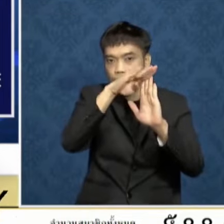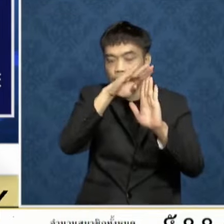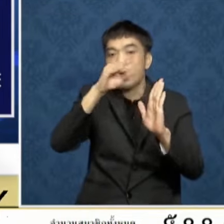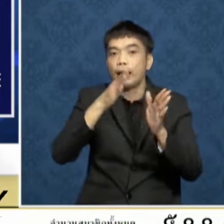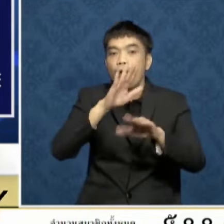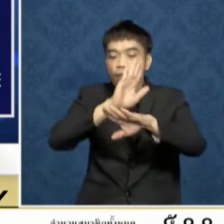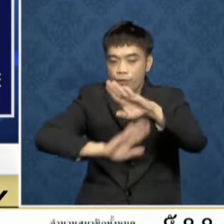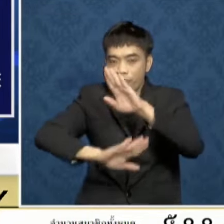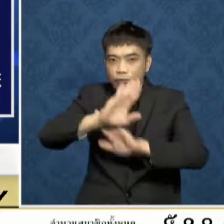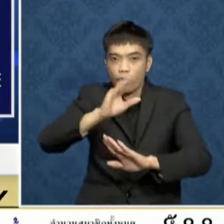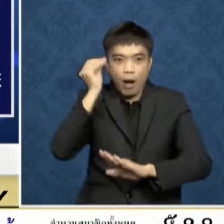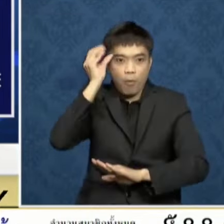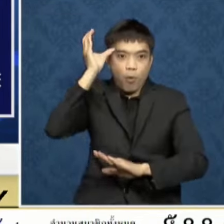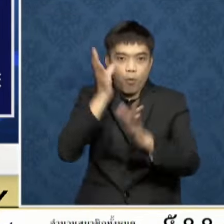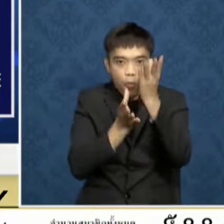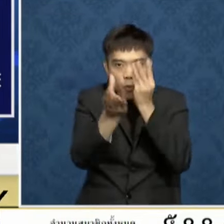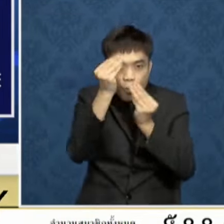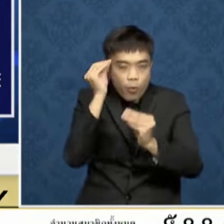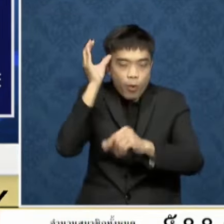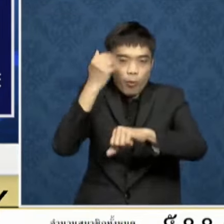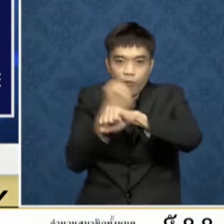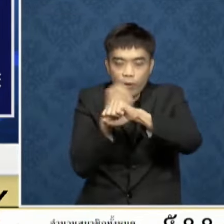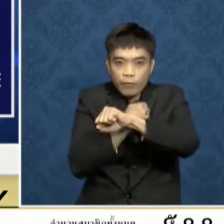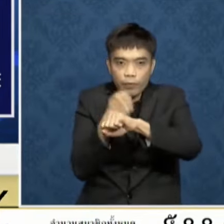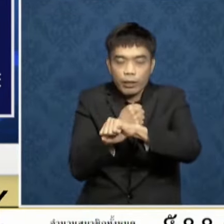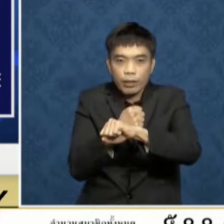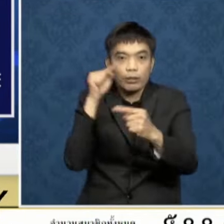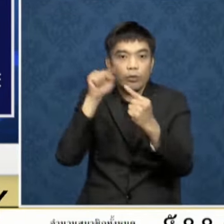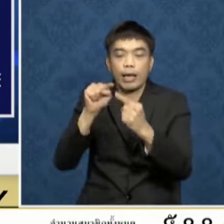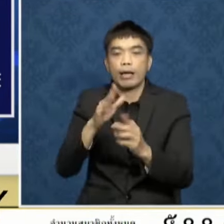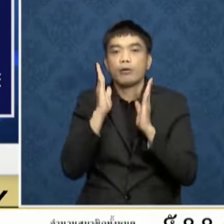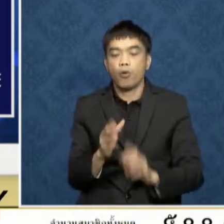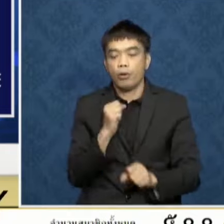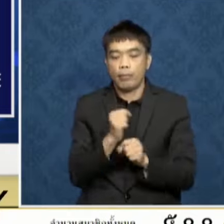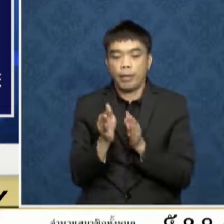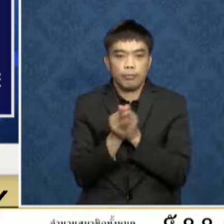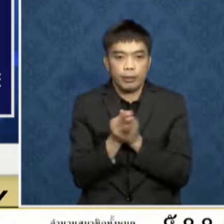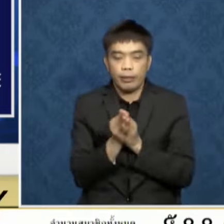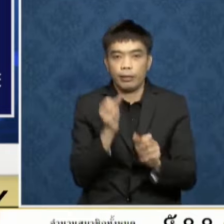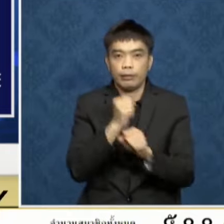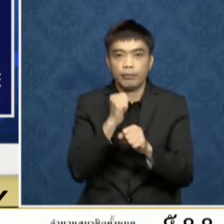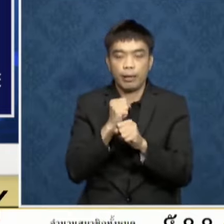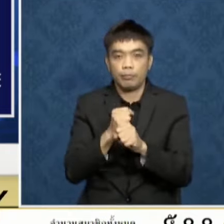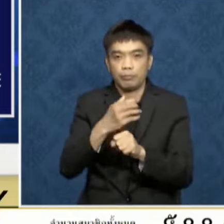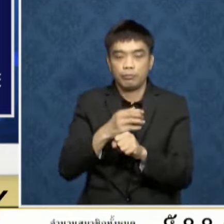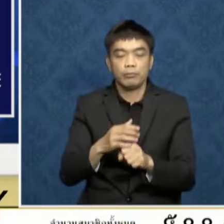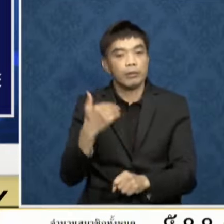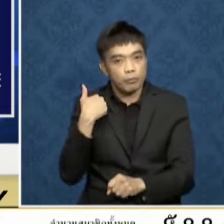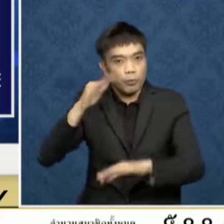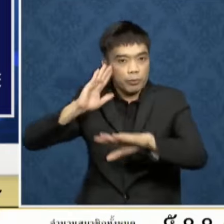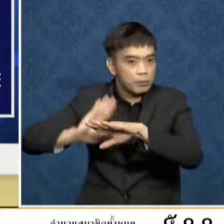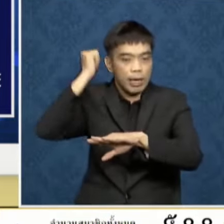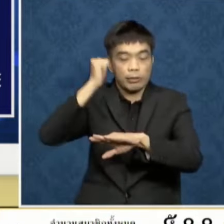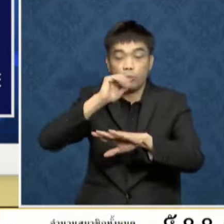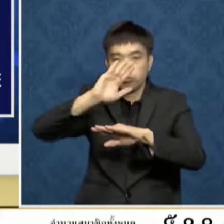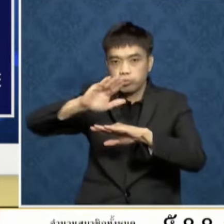คามการส่วนใหญ่ล้วนแล้วแต่เป็นโครงการพัฒนาเชฟหรือผู้รังสรรอาหารแต่เมื่อเป็นเชฟแล้ว